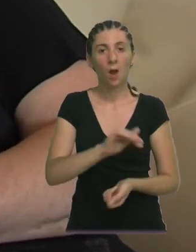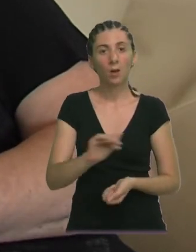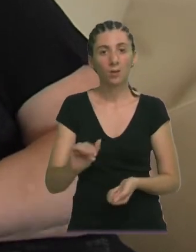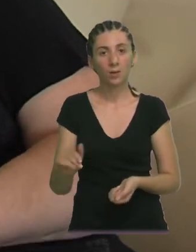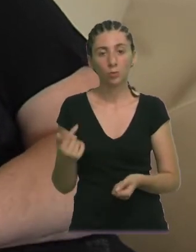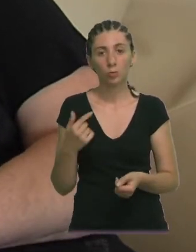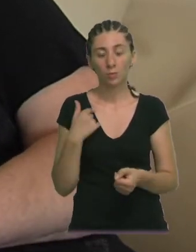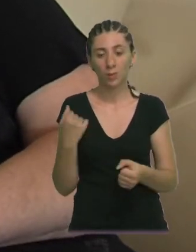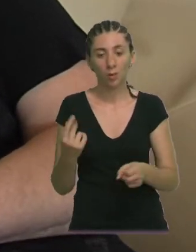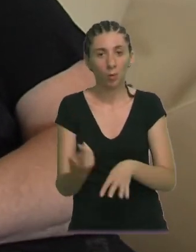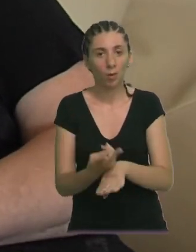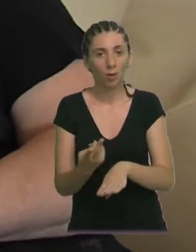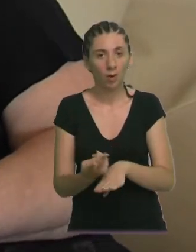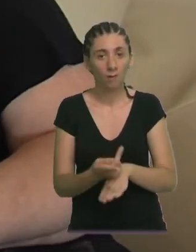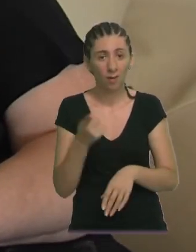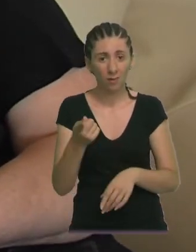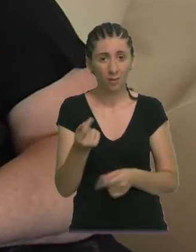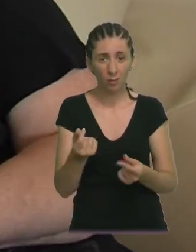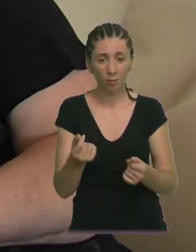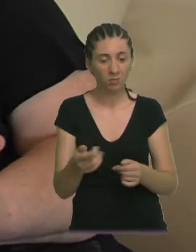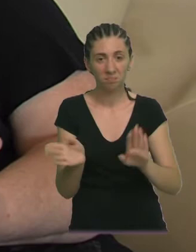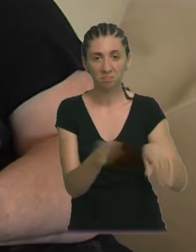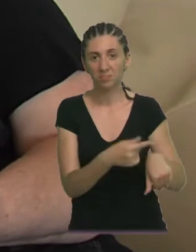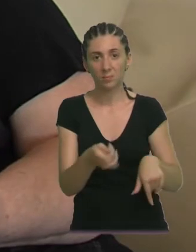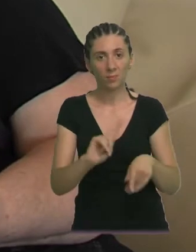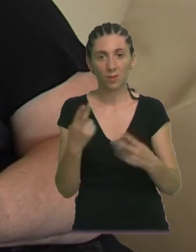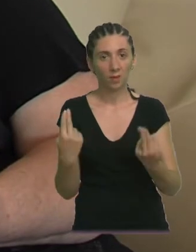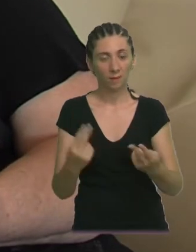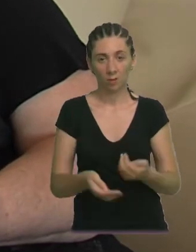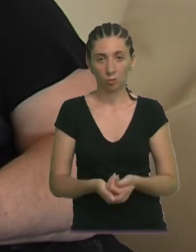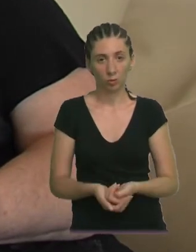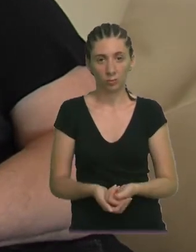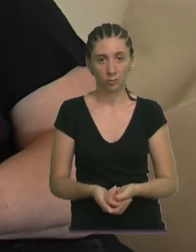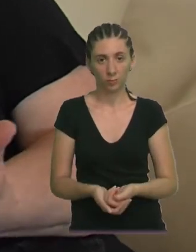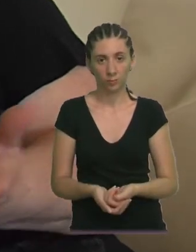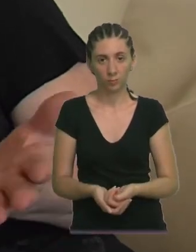se toliko navikne da jednostavno taj iznos više i nije bitan.